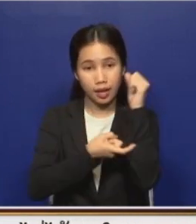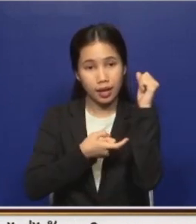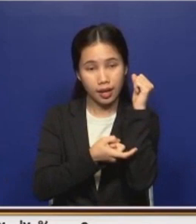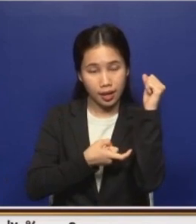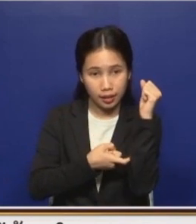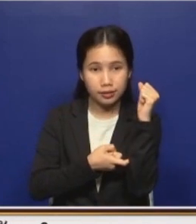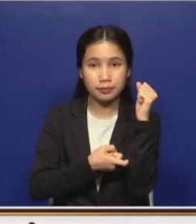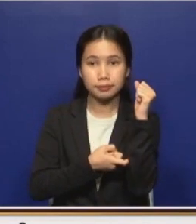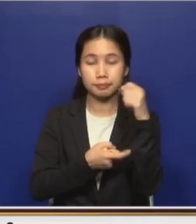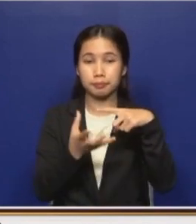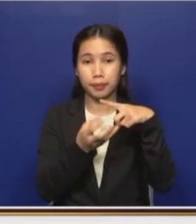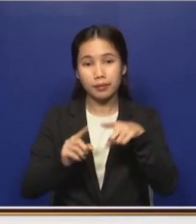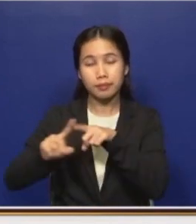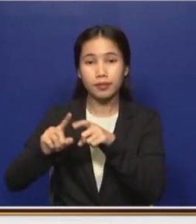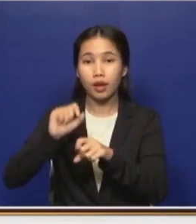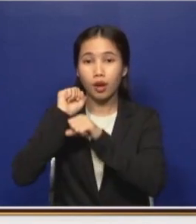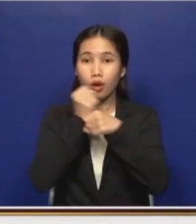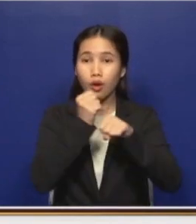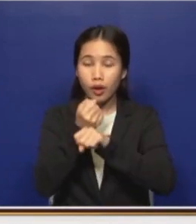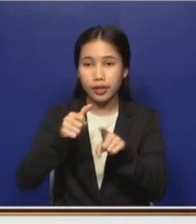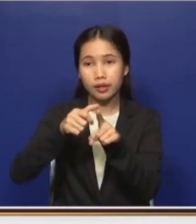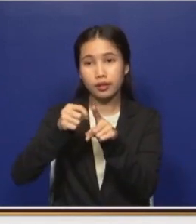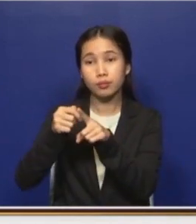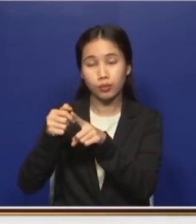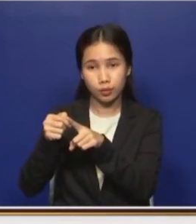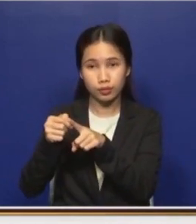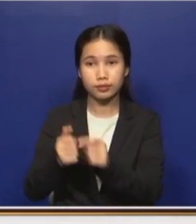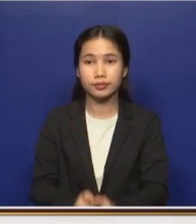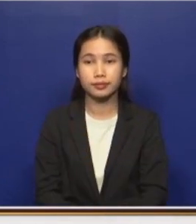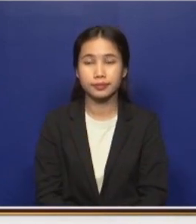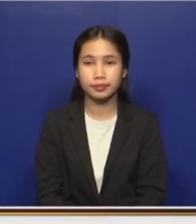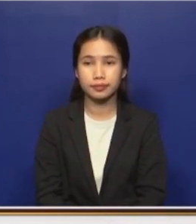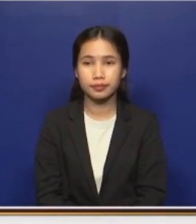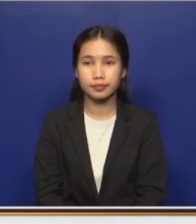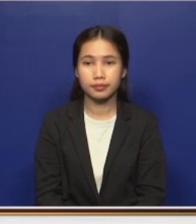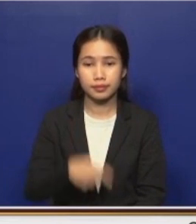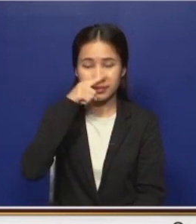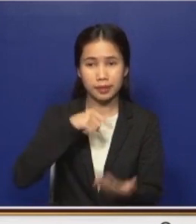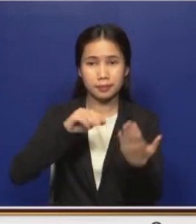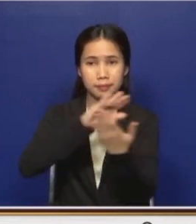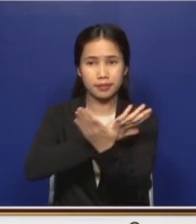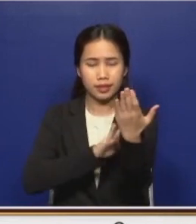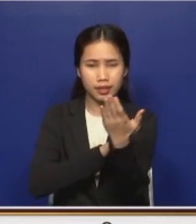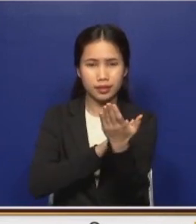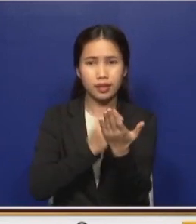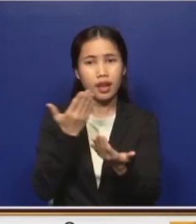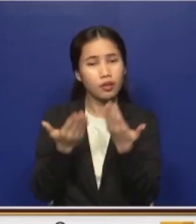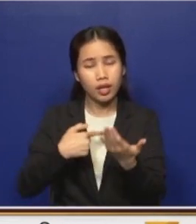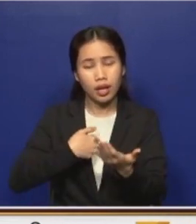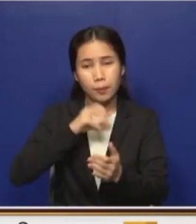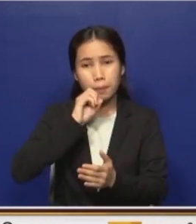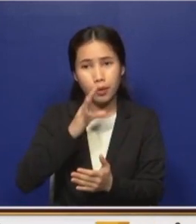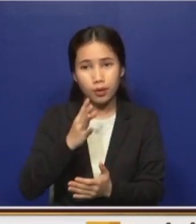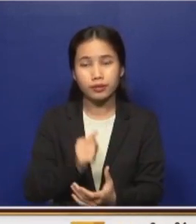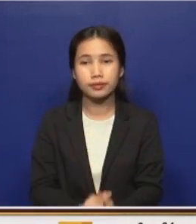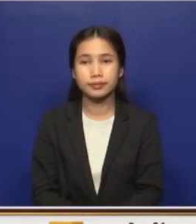คือประเทศเกษตรกรรมและกสิกรรมฮะและเดี๋ยวท่านดูข้อมูลจากองค์การอาหารและการเกษตรของโลกนะและสหประช